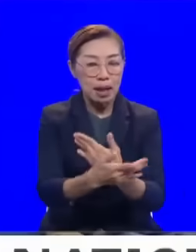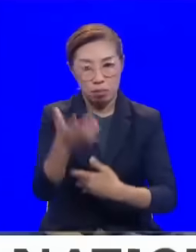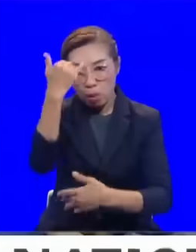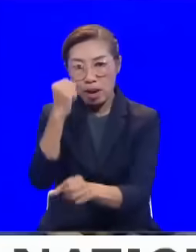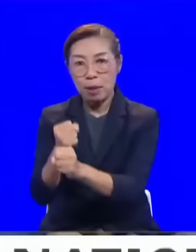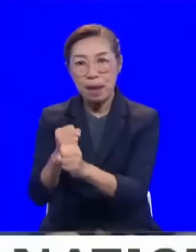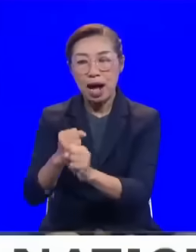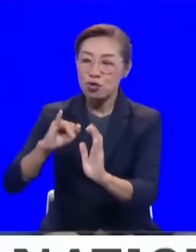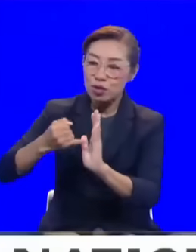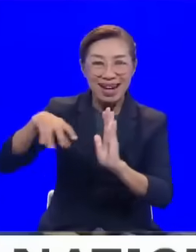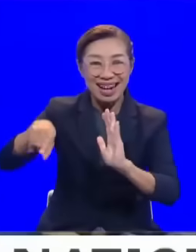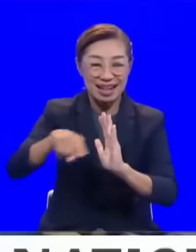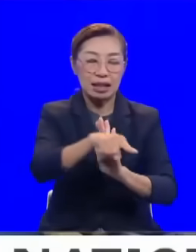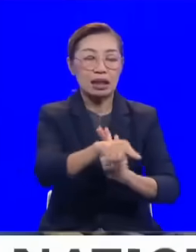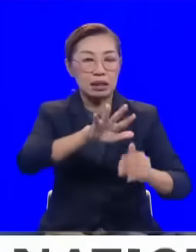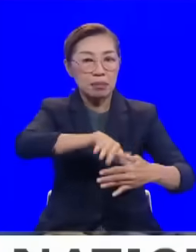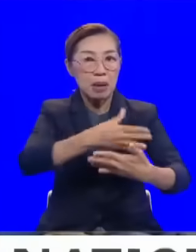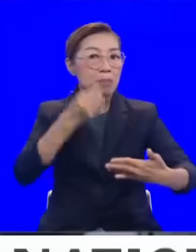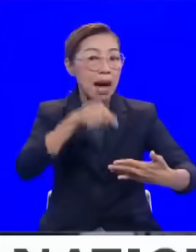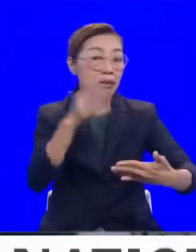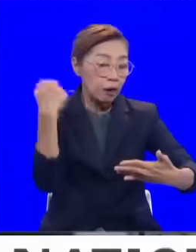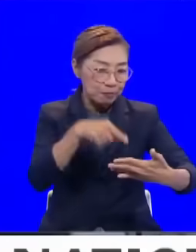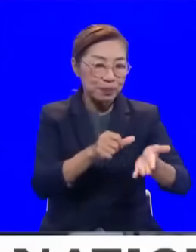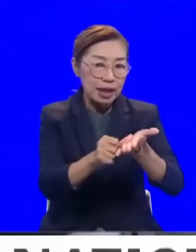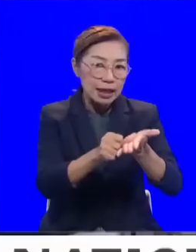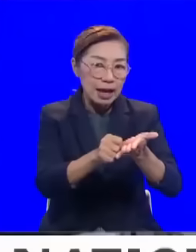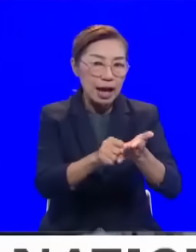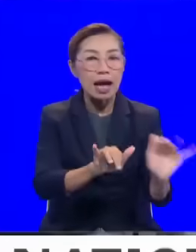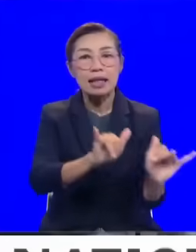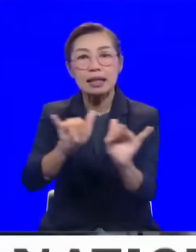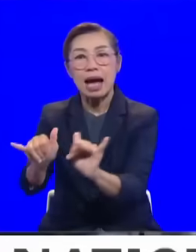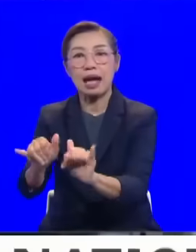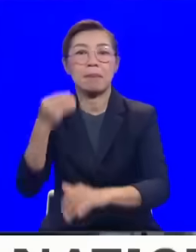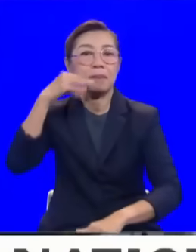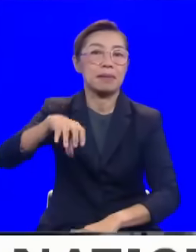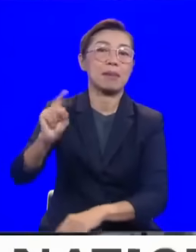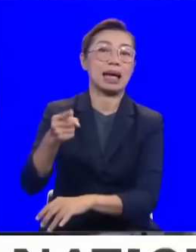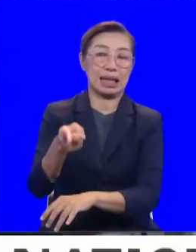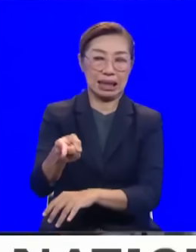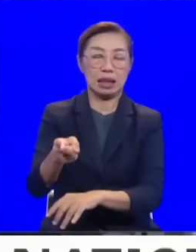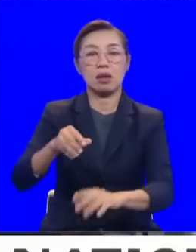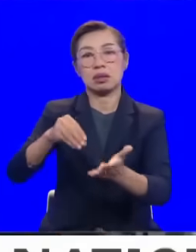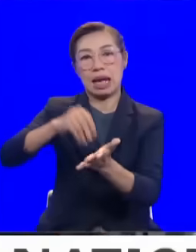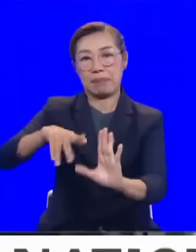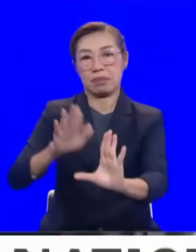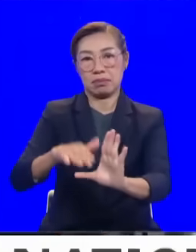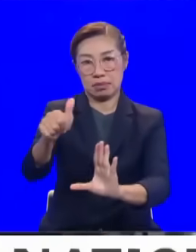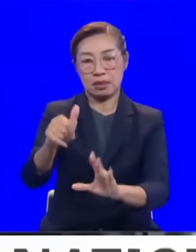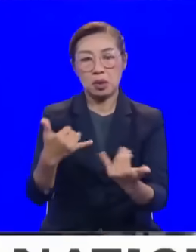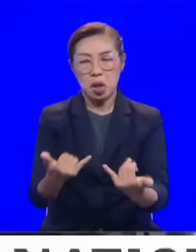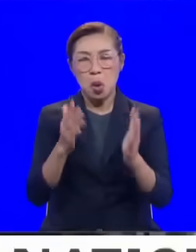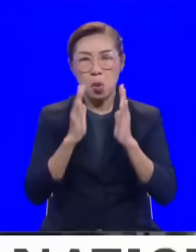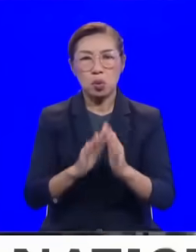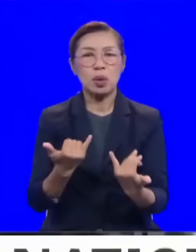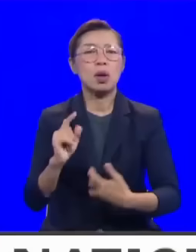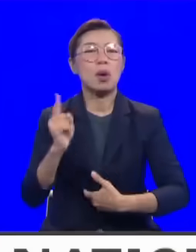ำนวยความสะดวกให้นะอันนี้กทมใช่ไหมนี่บางขุนเทียนนะคะ คือเวลาถ้าจะไปเนี่ยท่านผู้ชมครับอย่างที่บอกไปตอนนี้คนเยอะอีกแล้วแหละท่านก็เสียเว